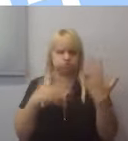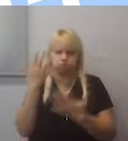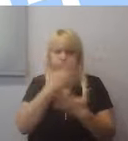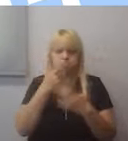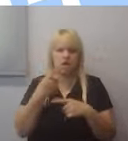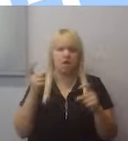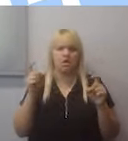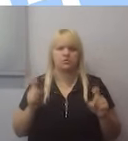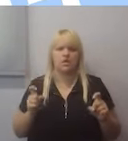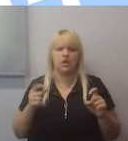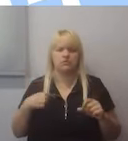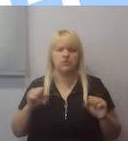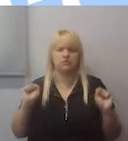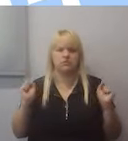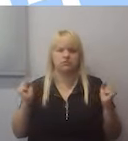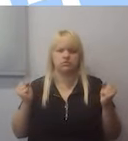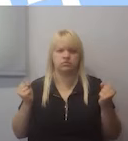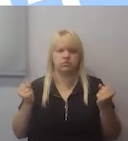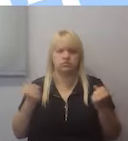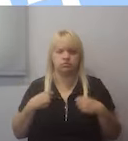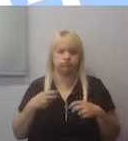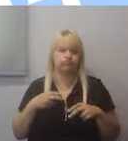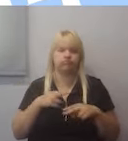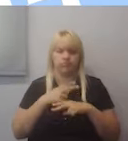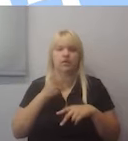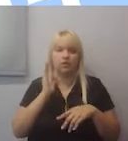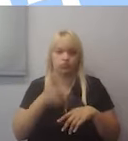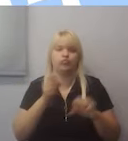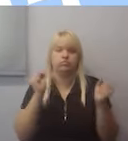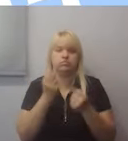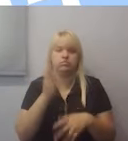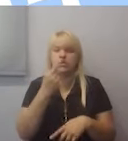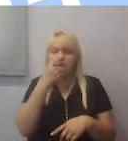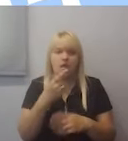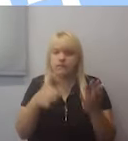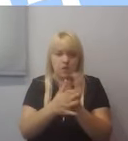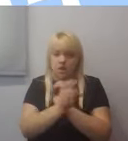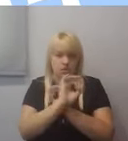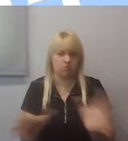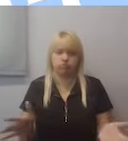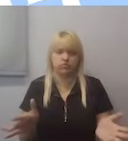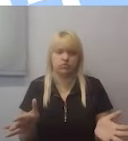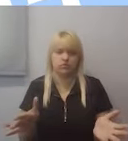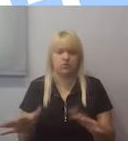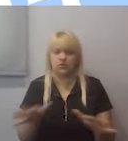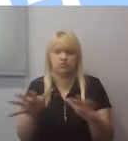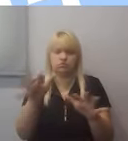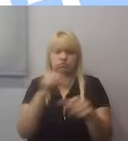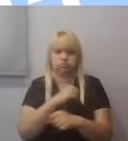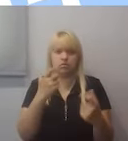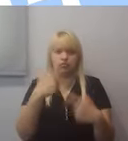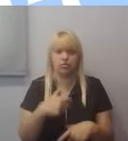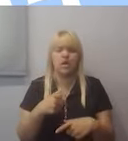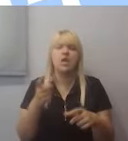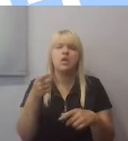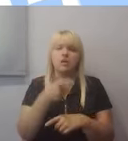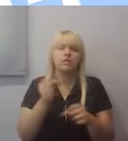nosaušu ja 100 punkti nosals ja tev neviens nepalīdzēs vai par par gan par šo somu